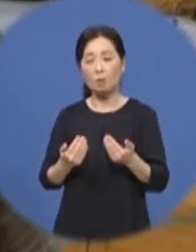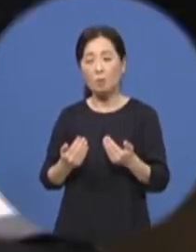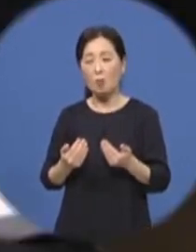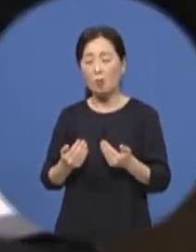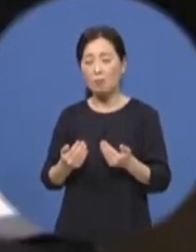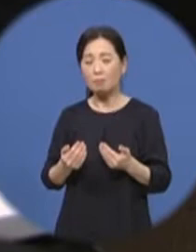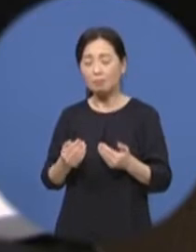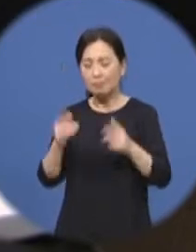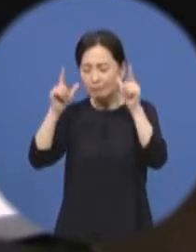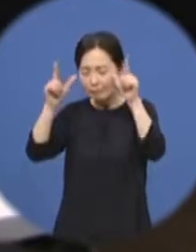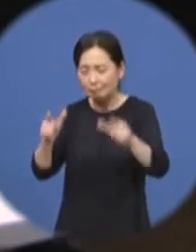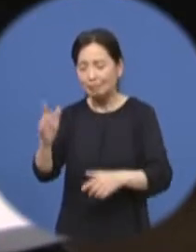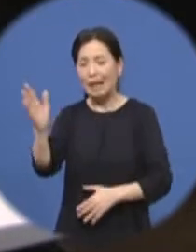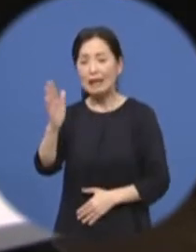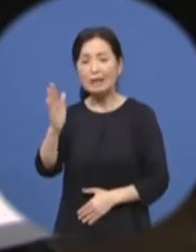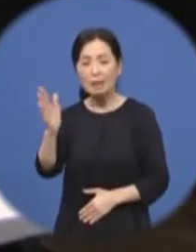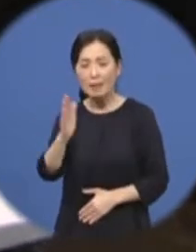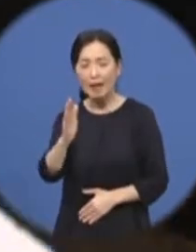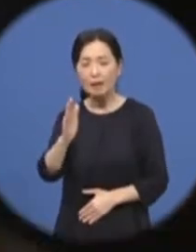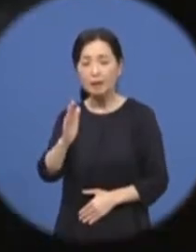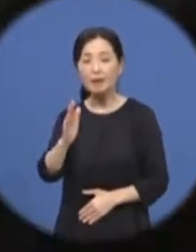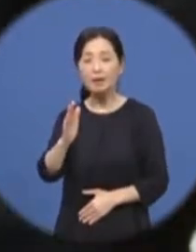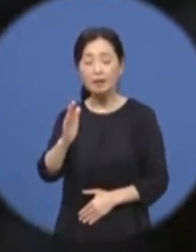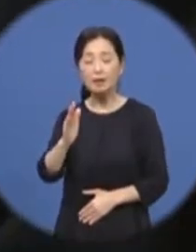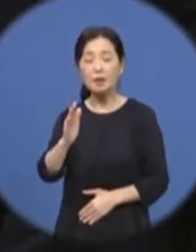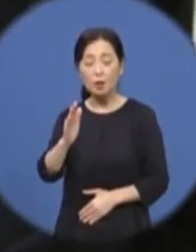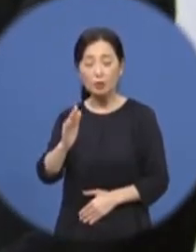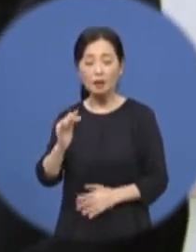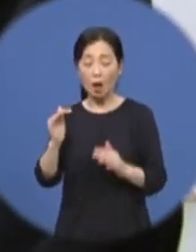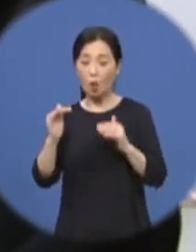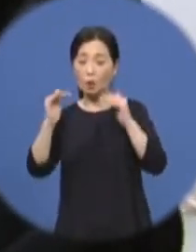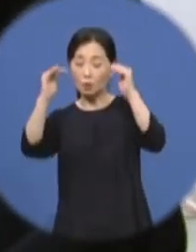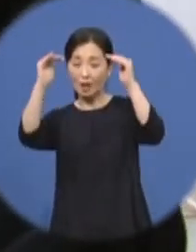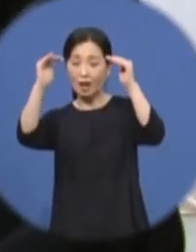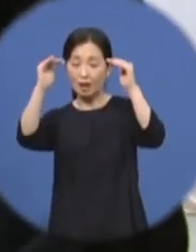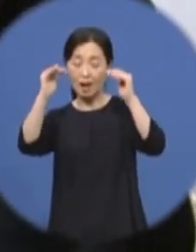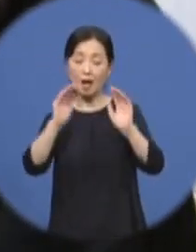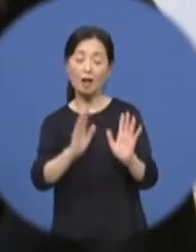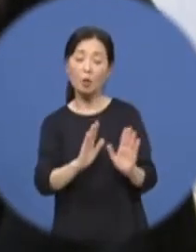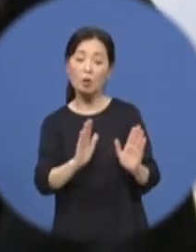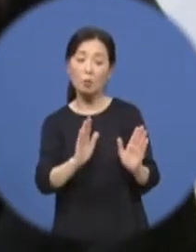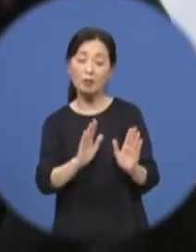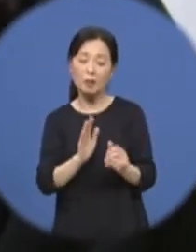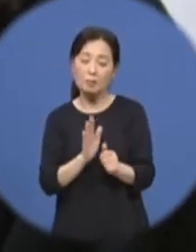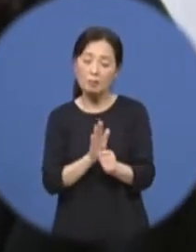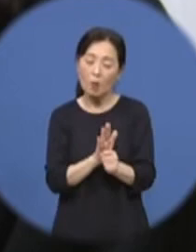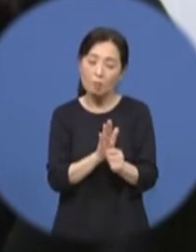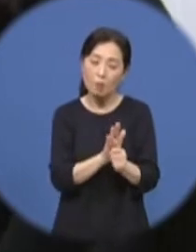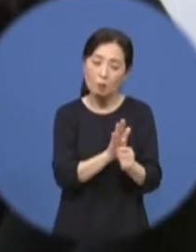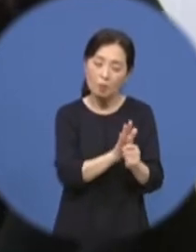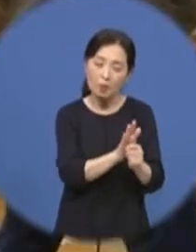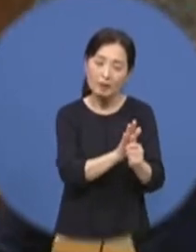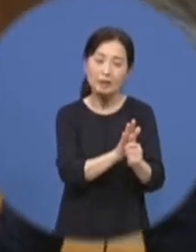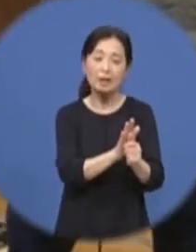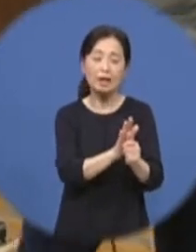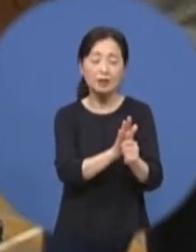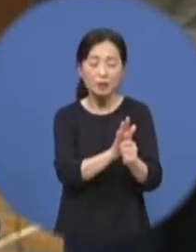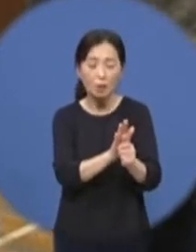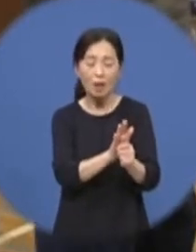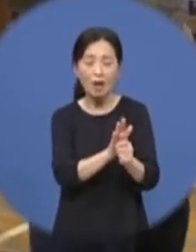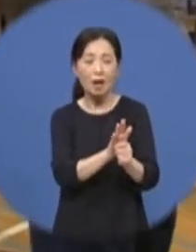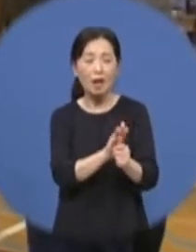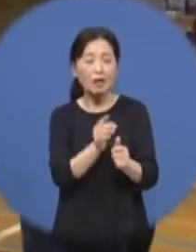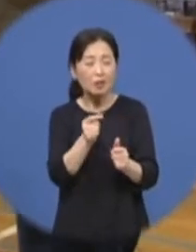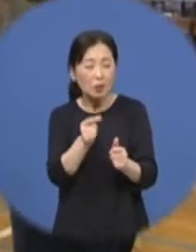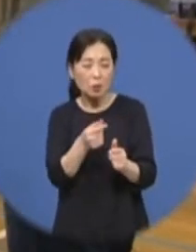はい、その時に大人がちょっとだけお水を飲んでもうたり、ちょっとだけ飴を渡したり、ちょっとだ